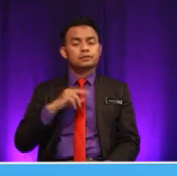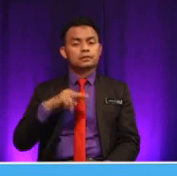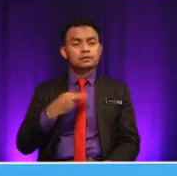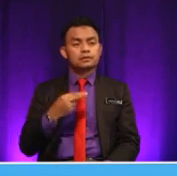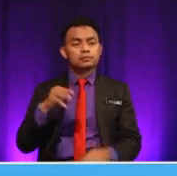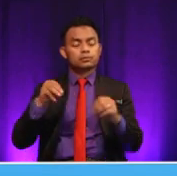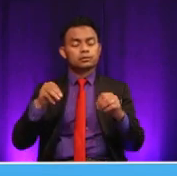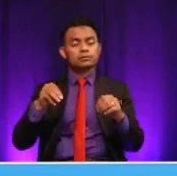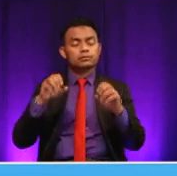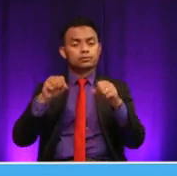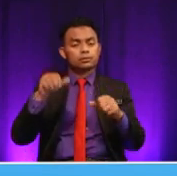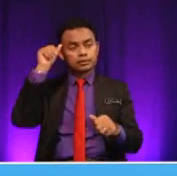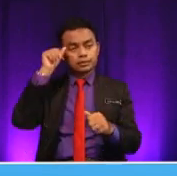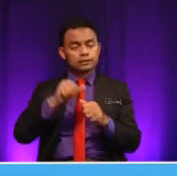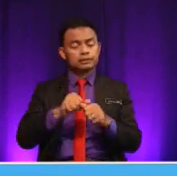Ingatlah